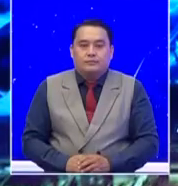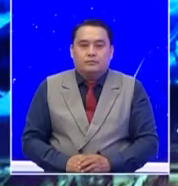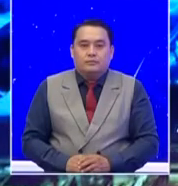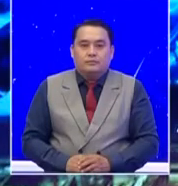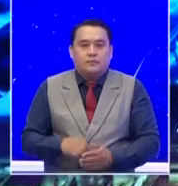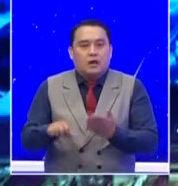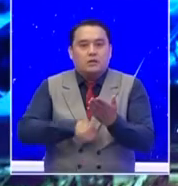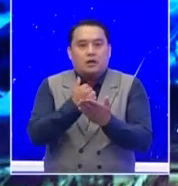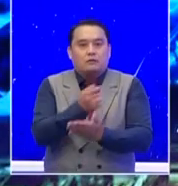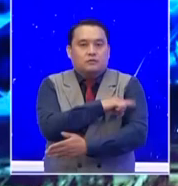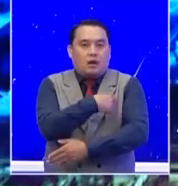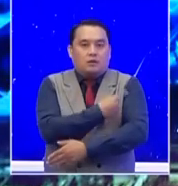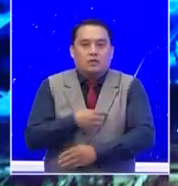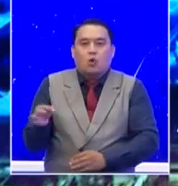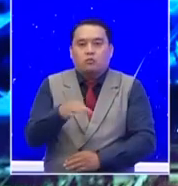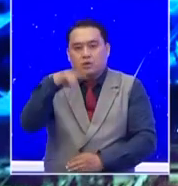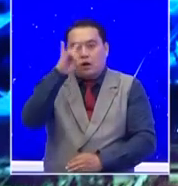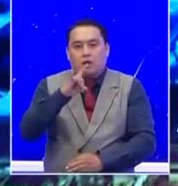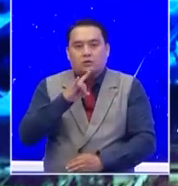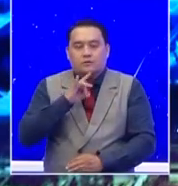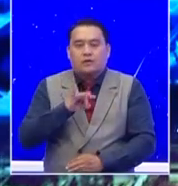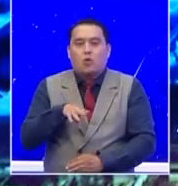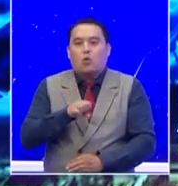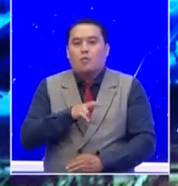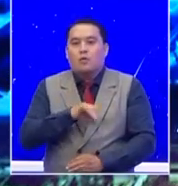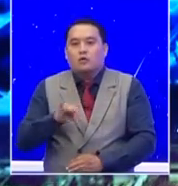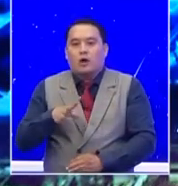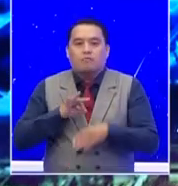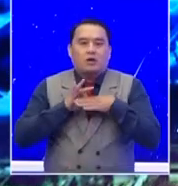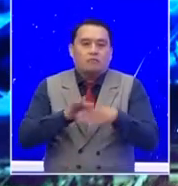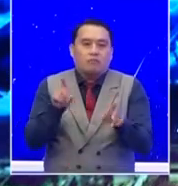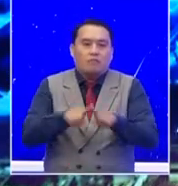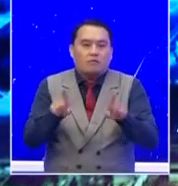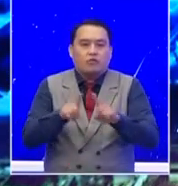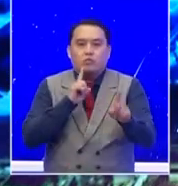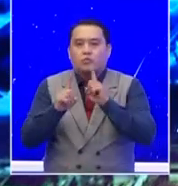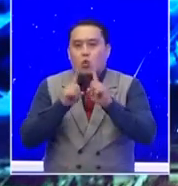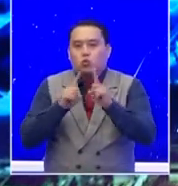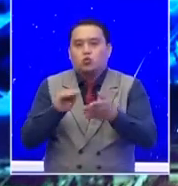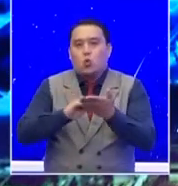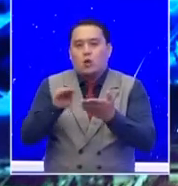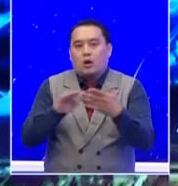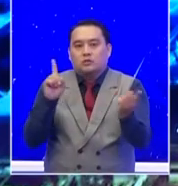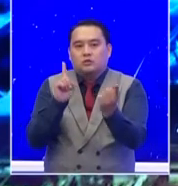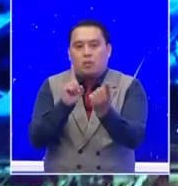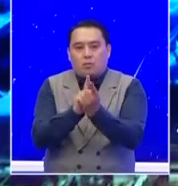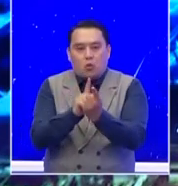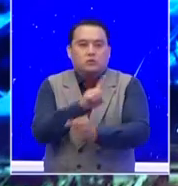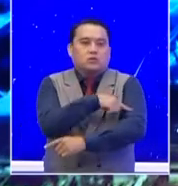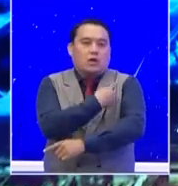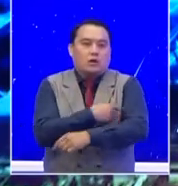главный санитарный врач области кайрат buy мухамбетов сегодня провел повторную пресс-конференцию журналистами и блогерами